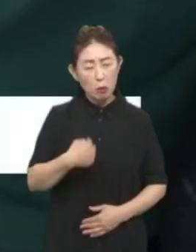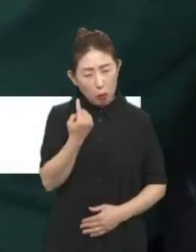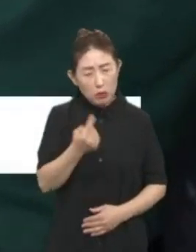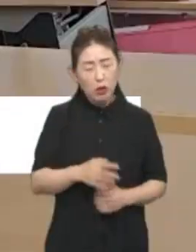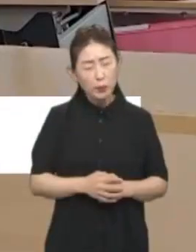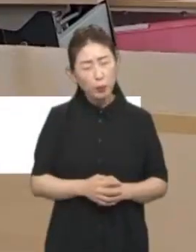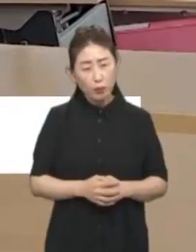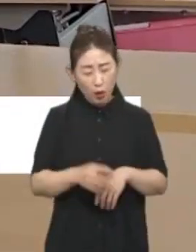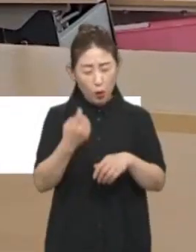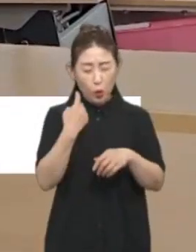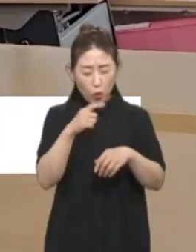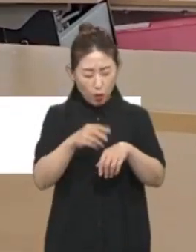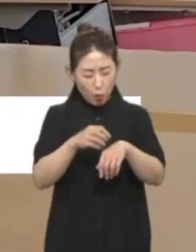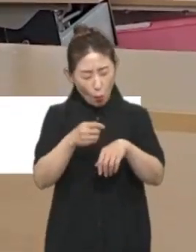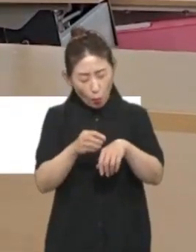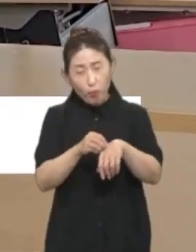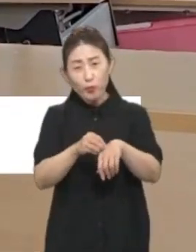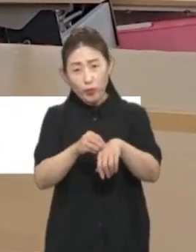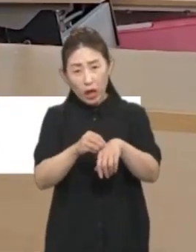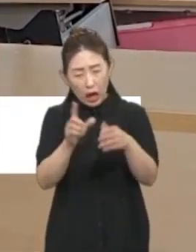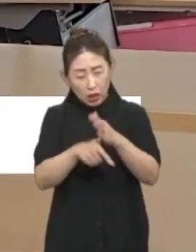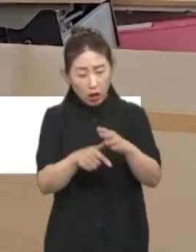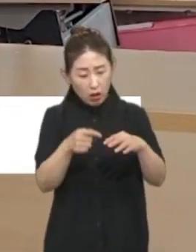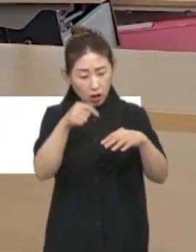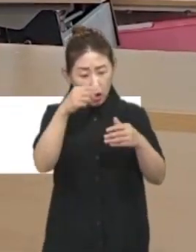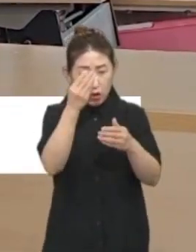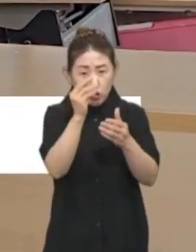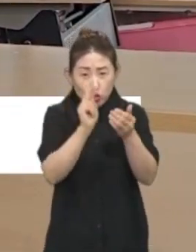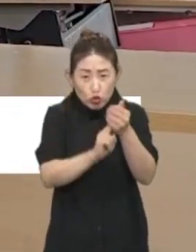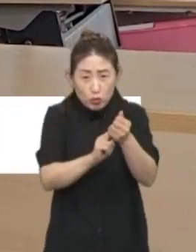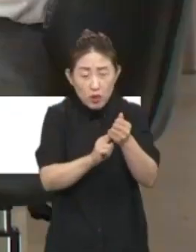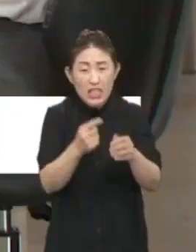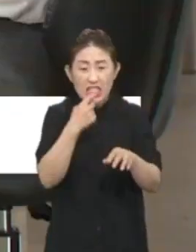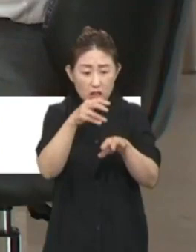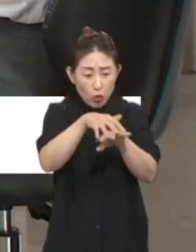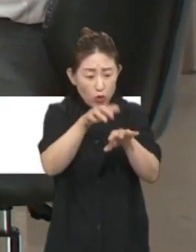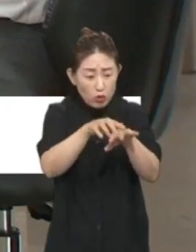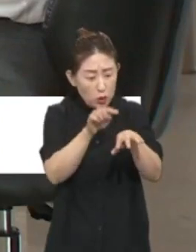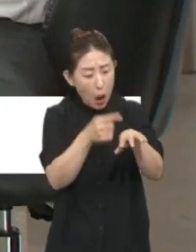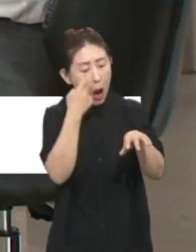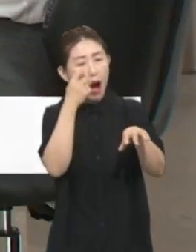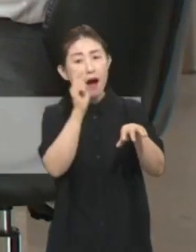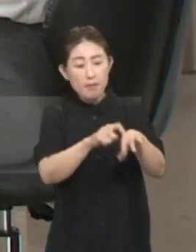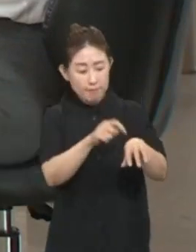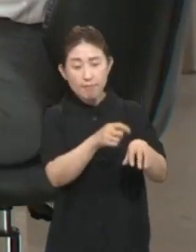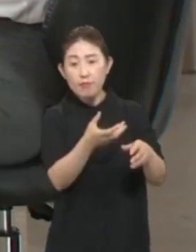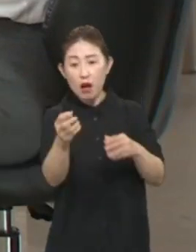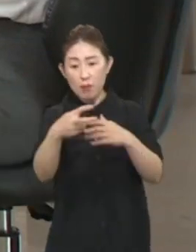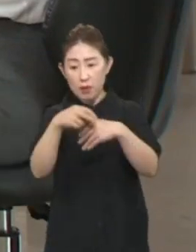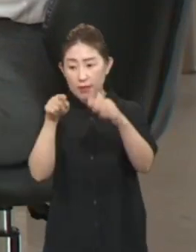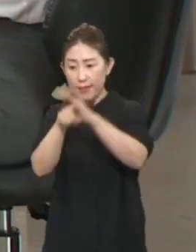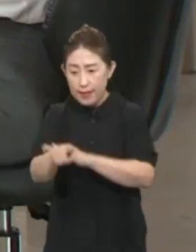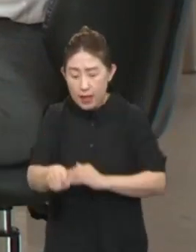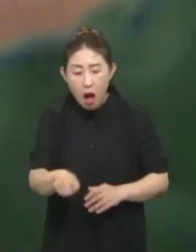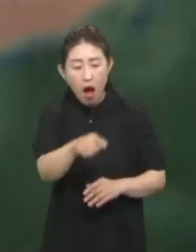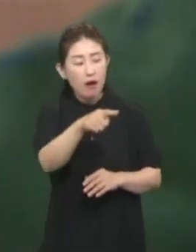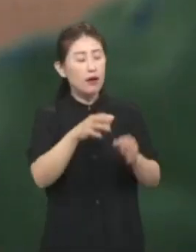중 살점에 파묻혀 있는 거즈를 발견하고 따져 묻고 나서야 병원 측은 뒤늦게 가시를